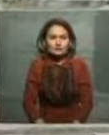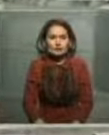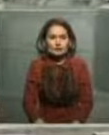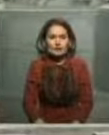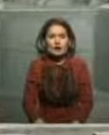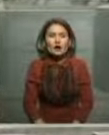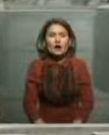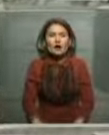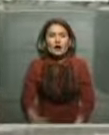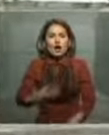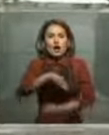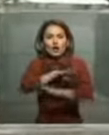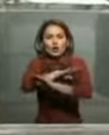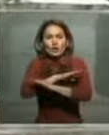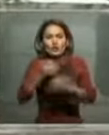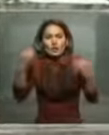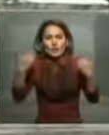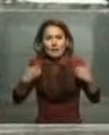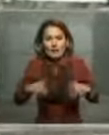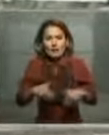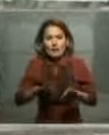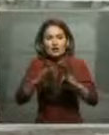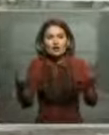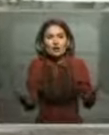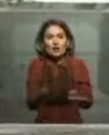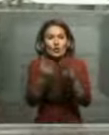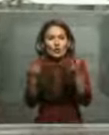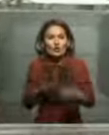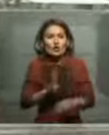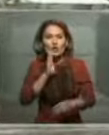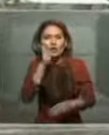Мәйіттерді өртеу бүгін таңсәріден басталды. Непал билігі марқұмдарды 24 сағат